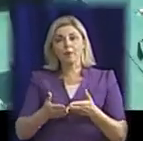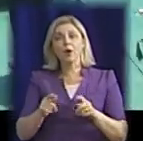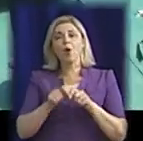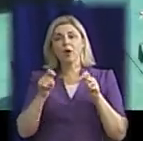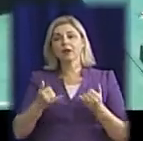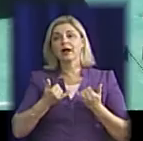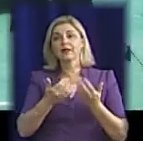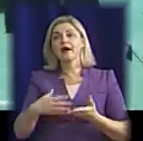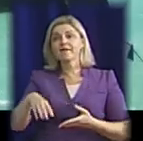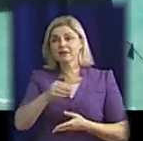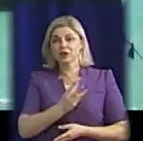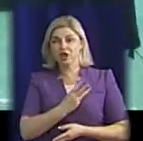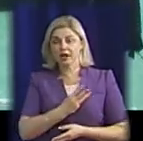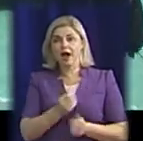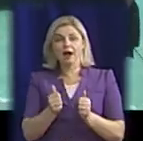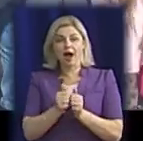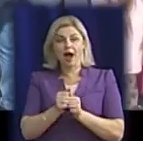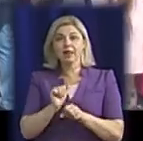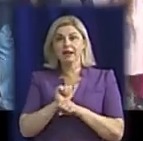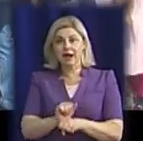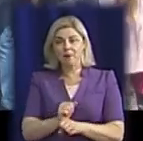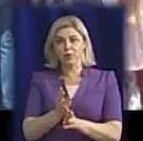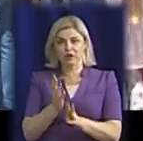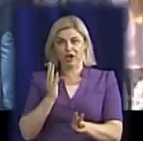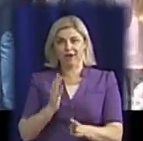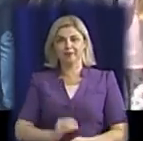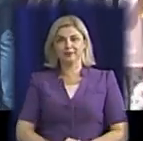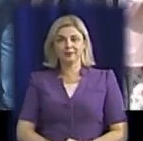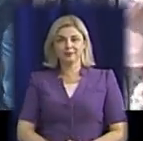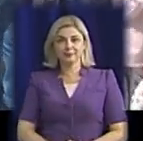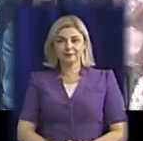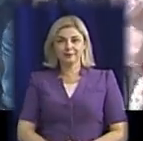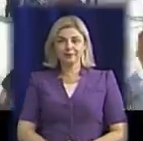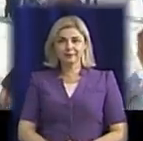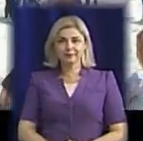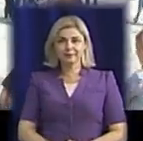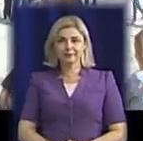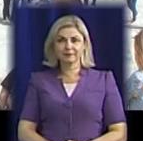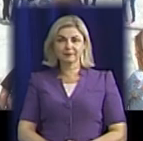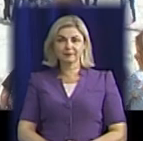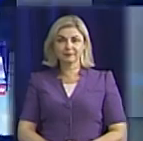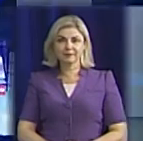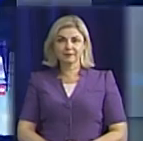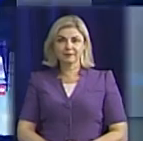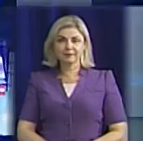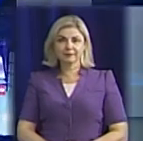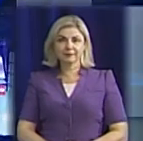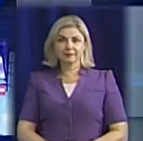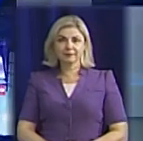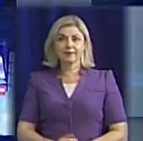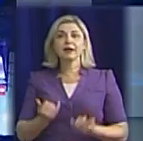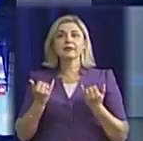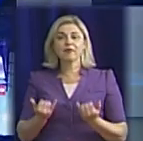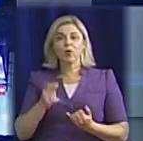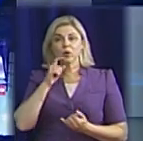всіх охочих. Біля трапу черга. Валентина Гурова, Ігор Чорний, телевізійні новини Миколаївщини.